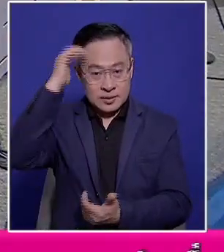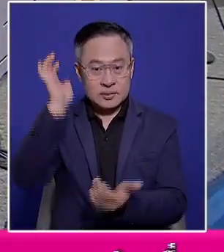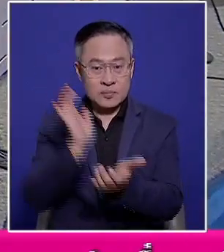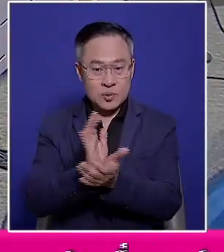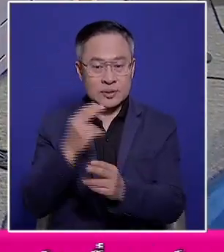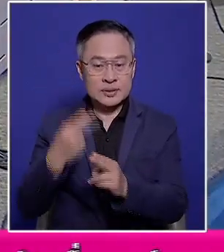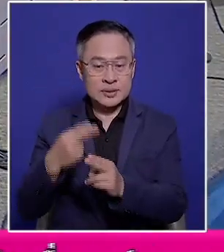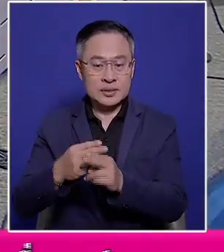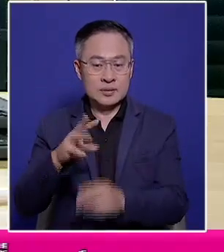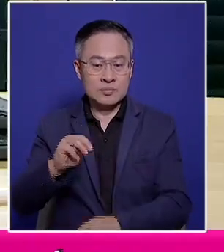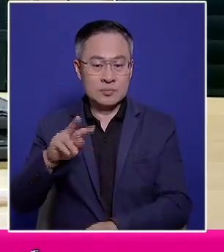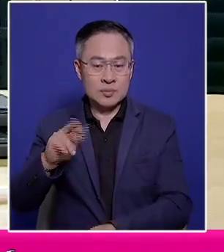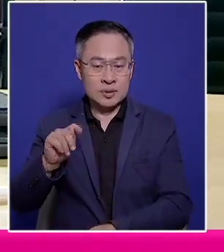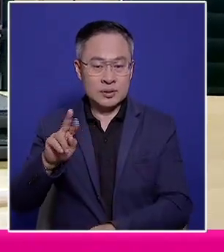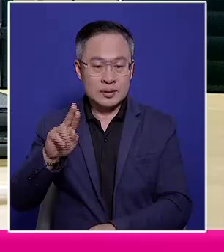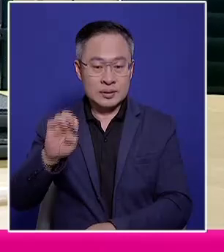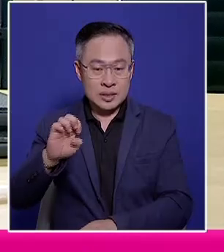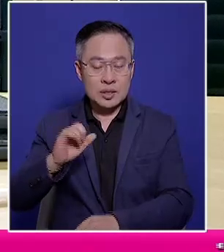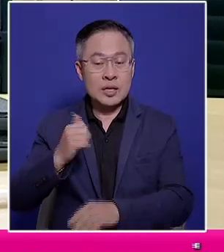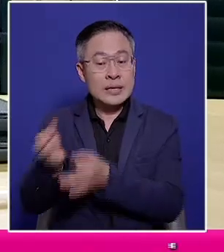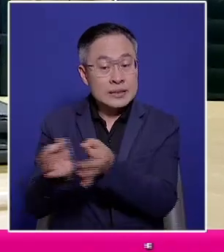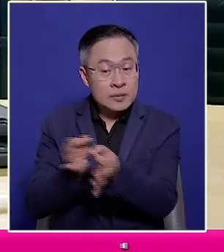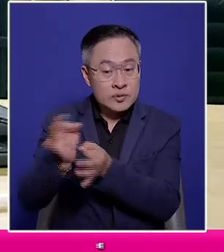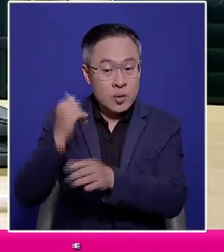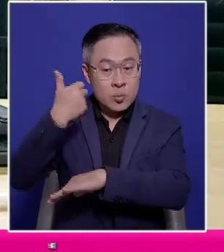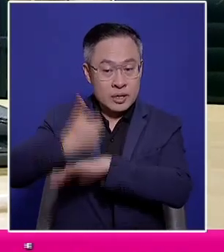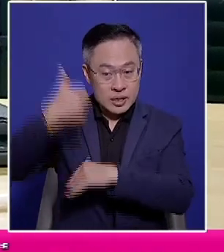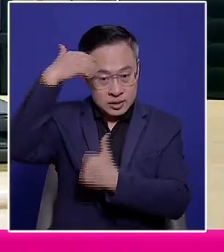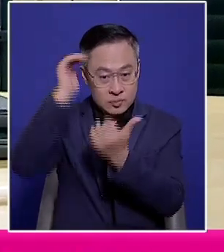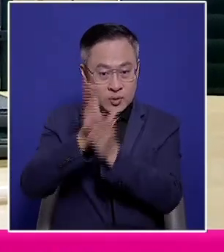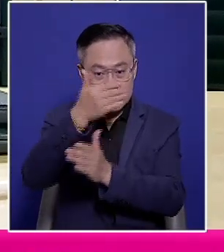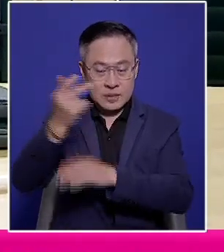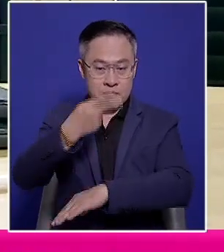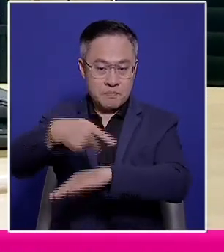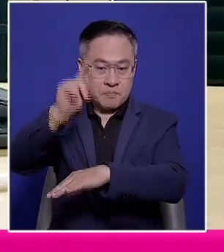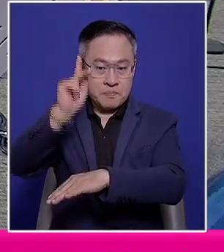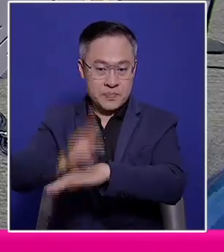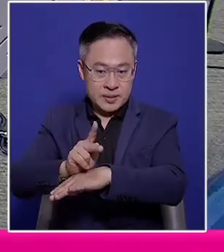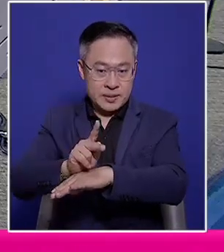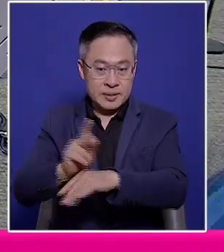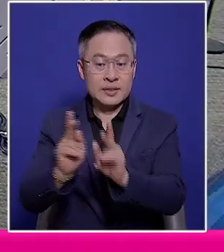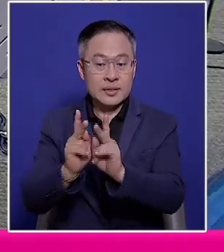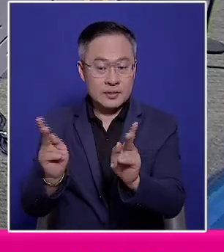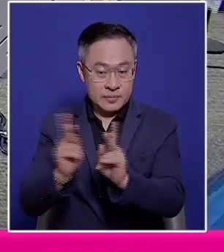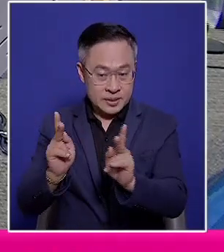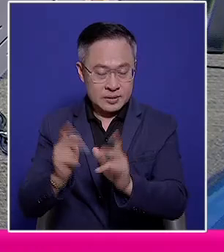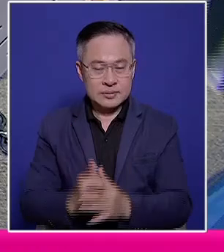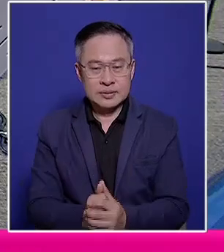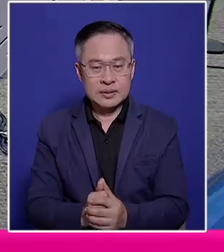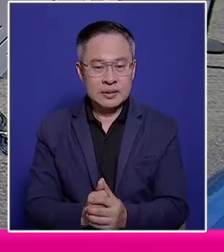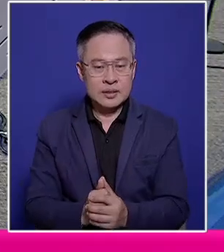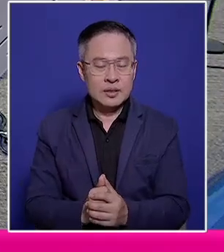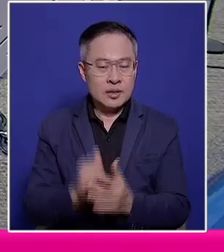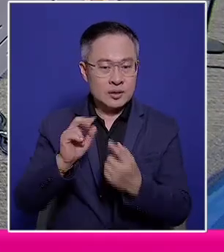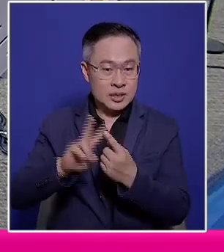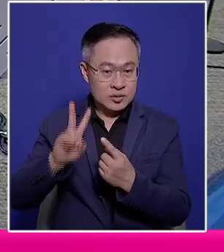ตรียิ้มแย้มที่ปรึกษาผู้บัญชาการตำรวจแห่งชาตินาวาเ